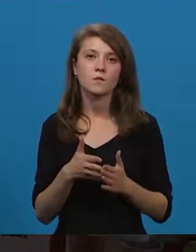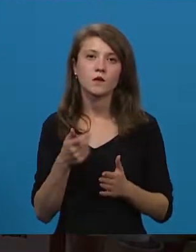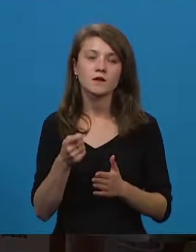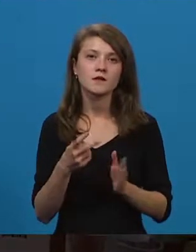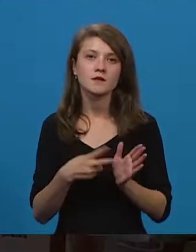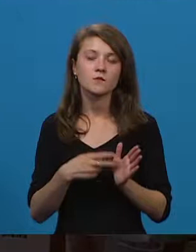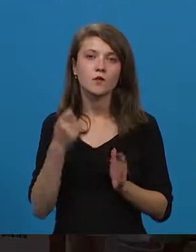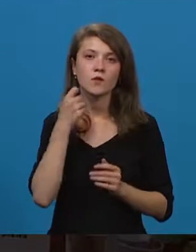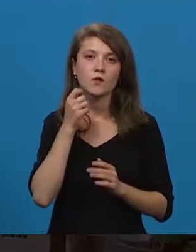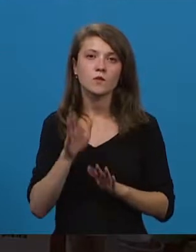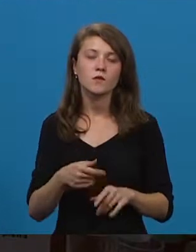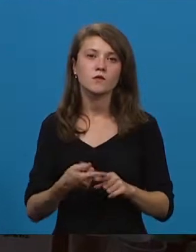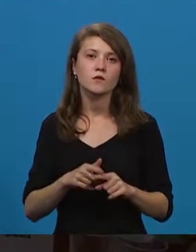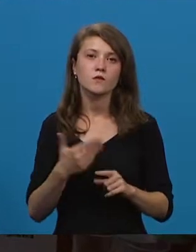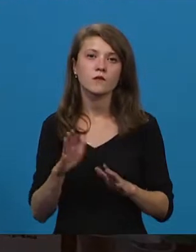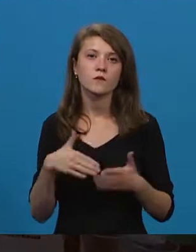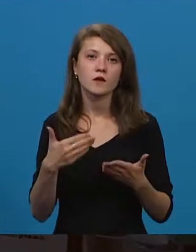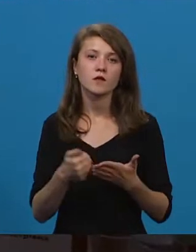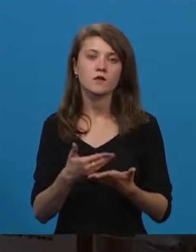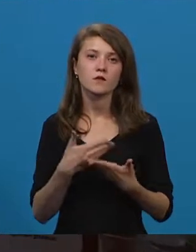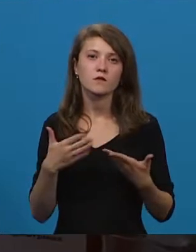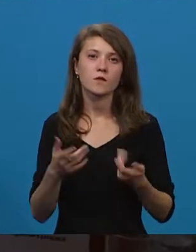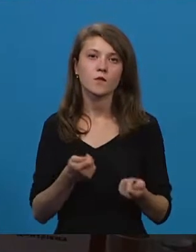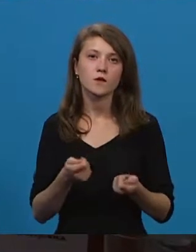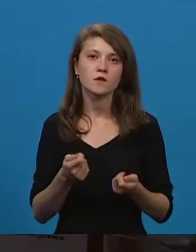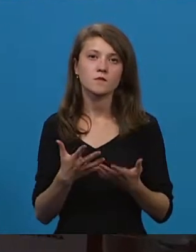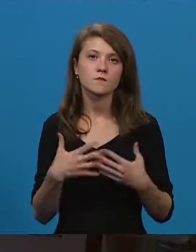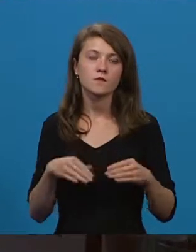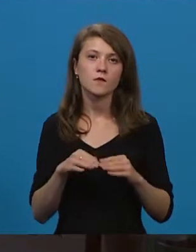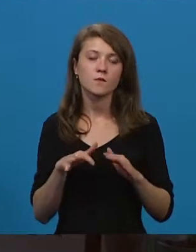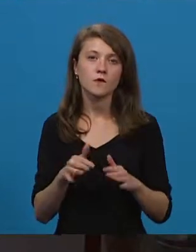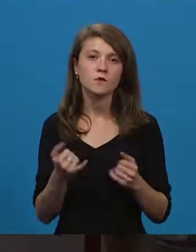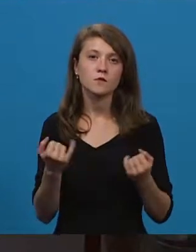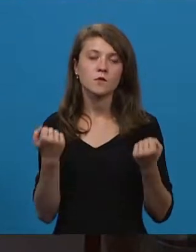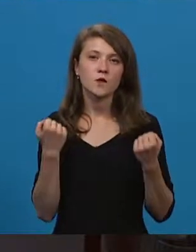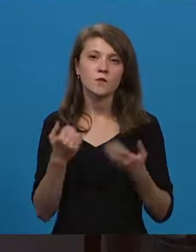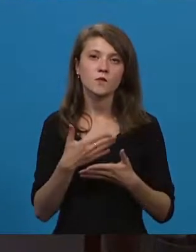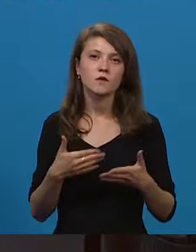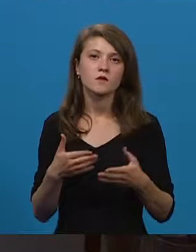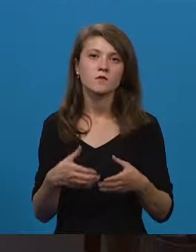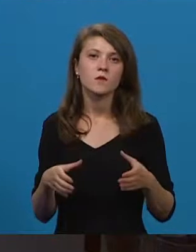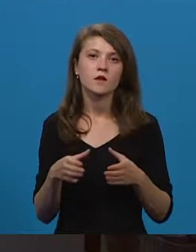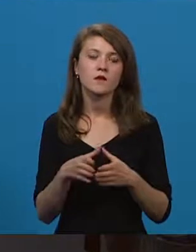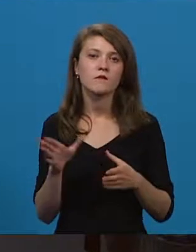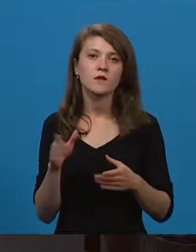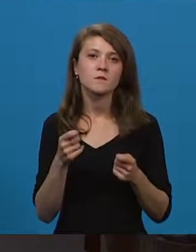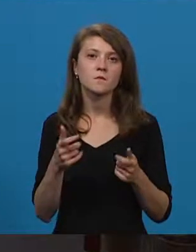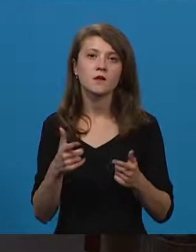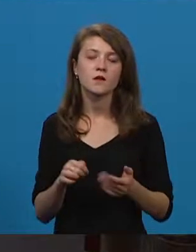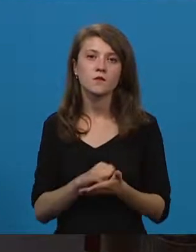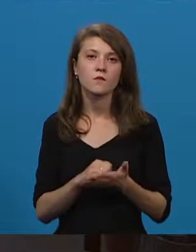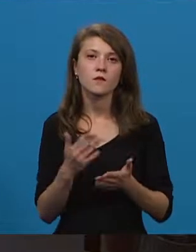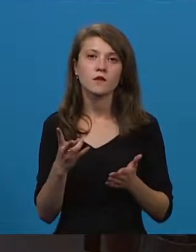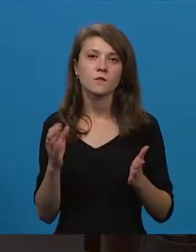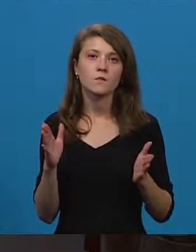років. Після цього вона звертається до нас в управління справ сім'ї, молоді і спорту, і ми збираємо весь пакет документів. Він не малий,